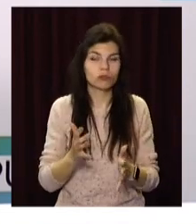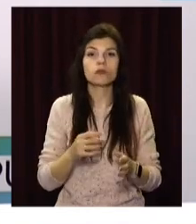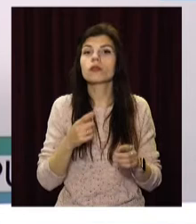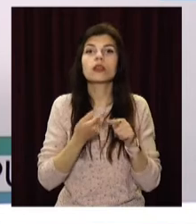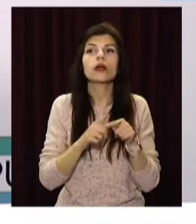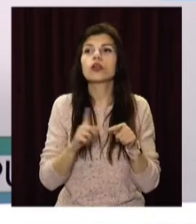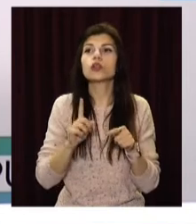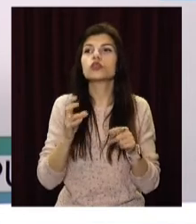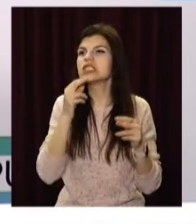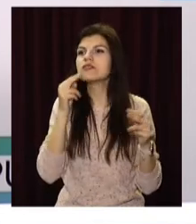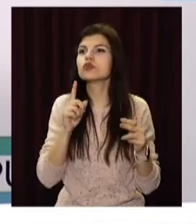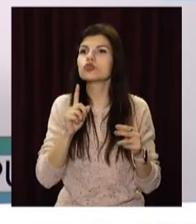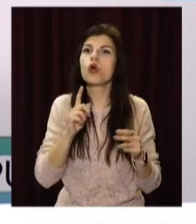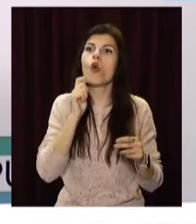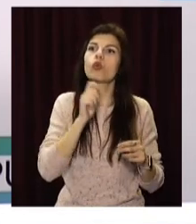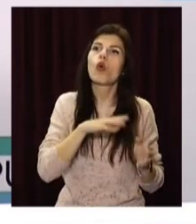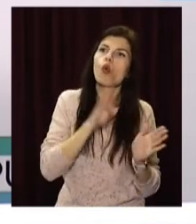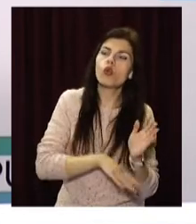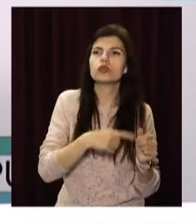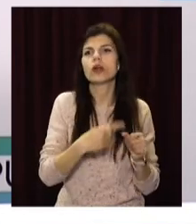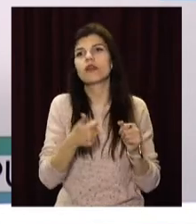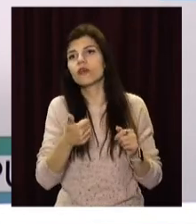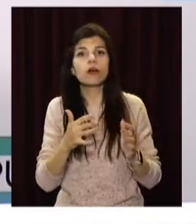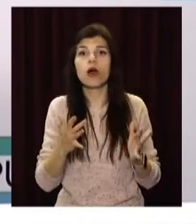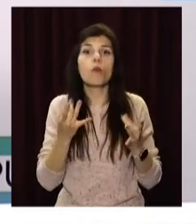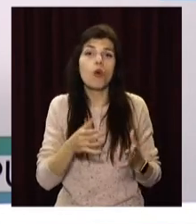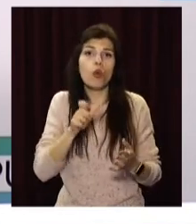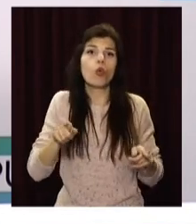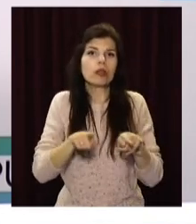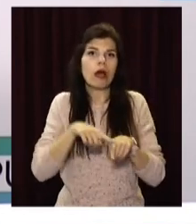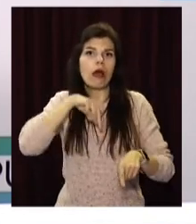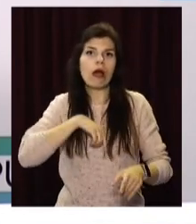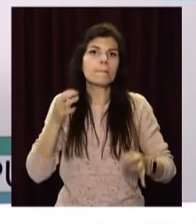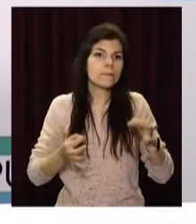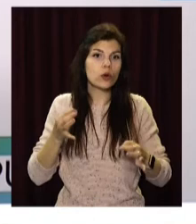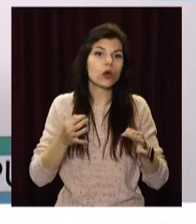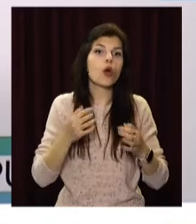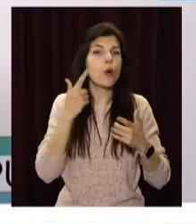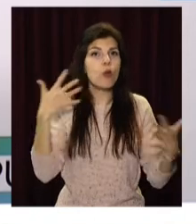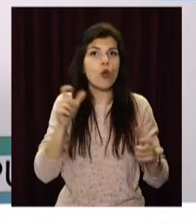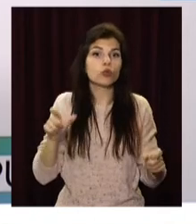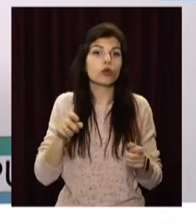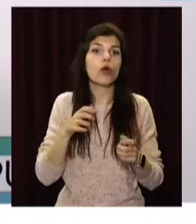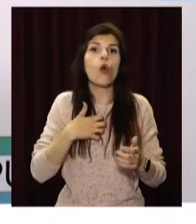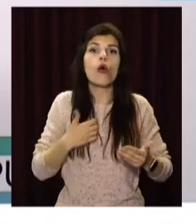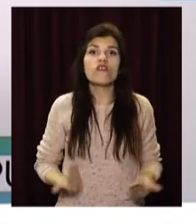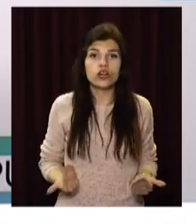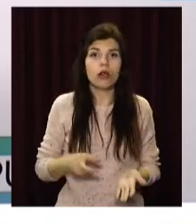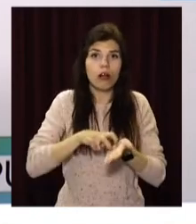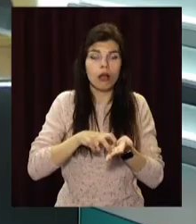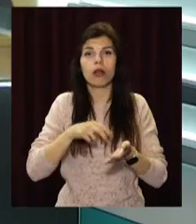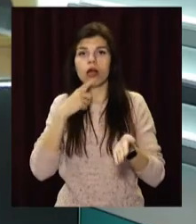про те, що українці або гірше, або краще за інших. Просто це людська природа. Більшості люди просто хотіли вижити.